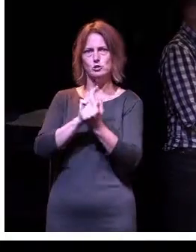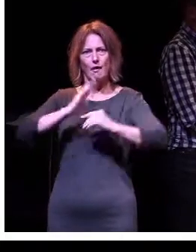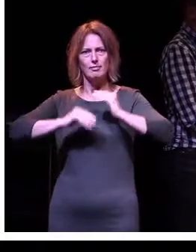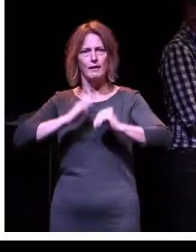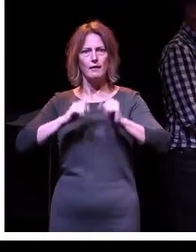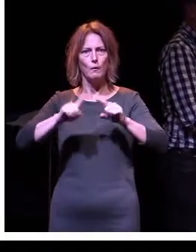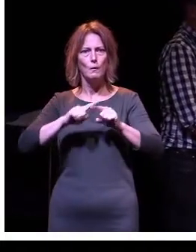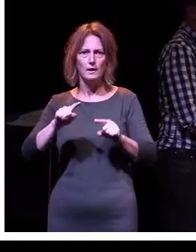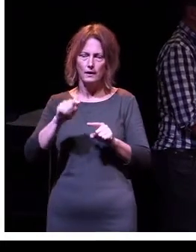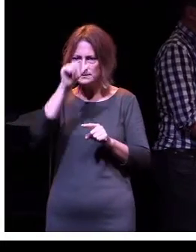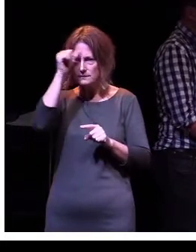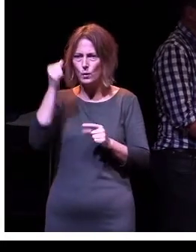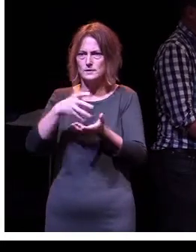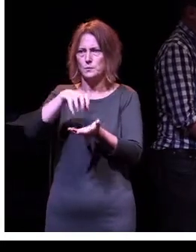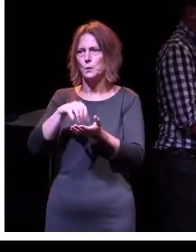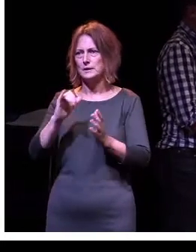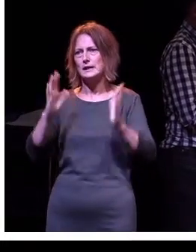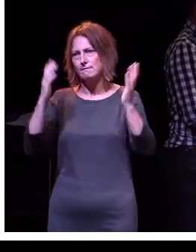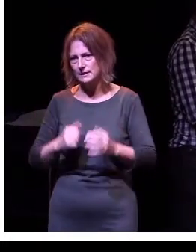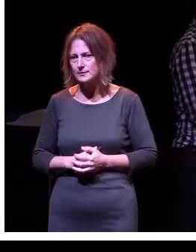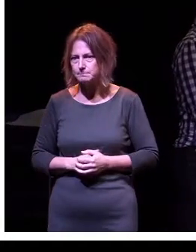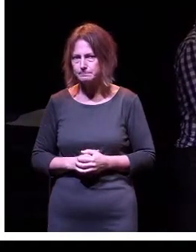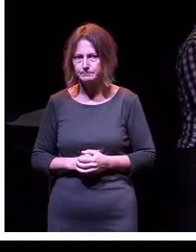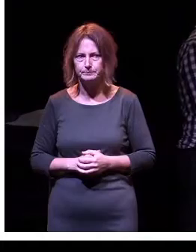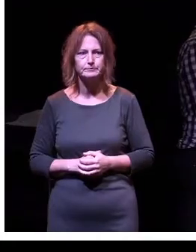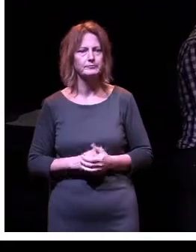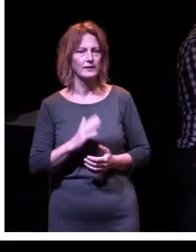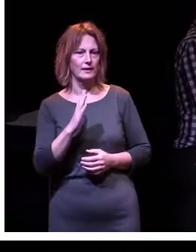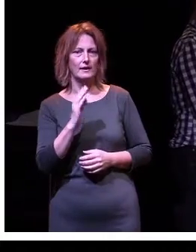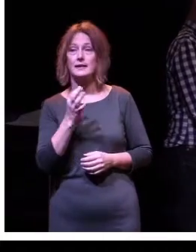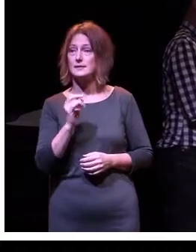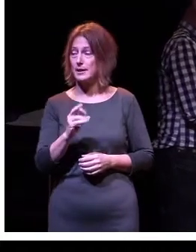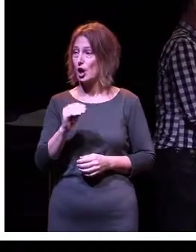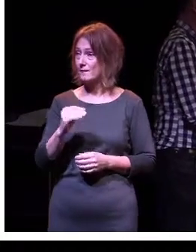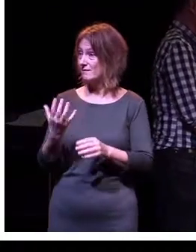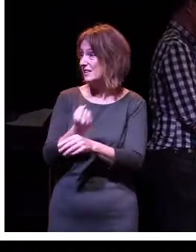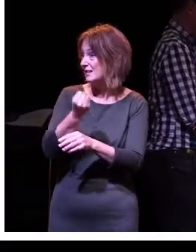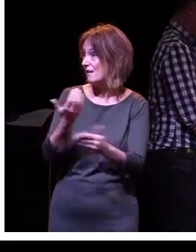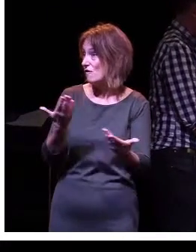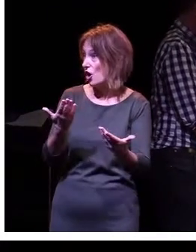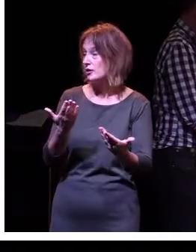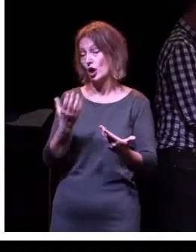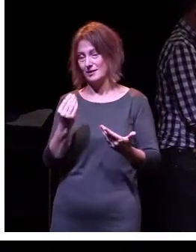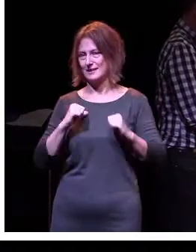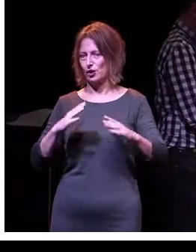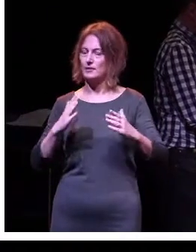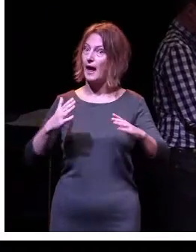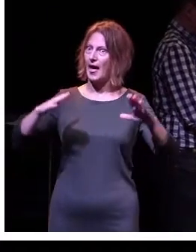enkelt. Ja, och... Det man vinner, det har vi inte sagt, förutom den stora äran, det är